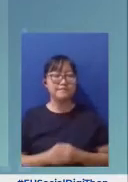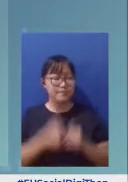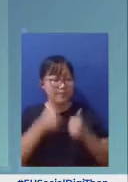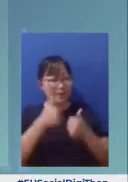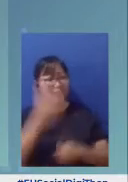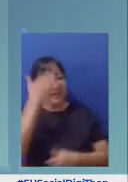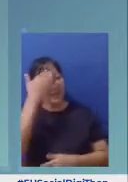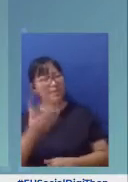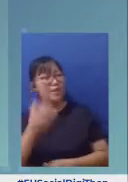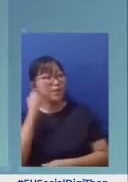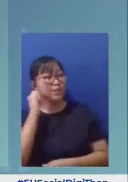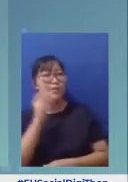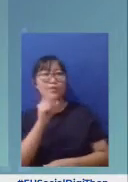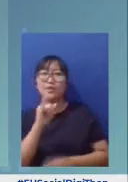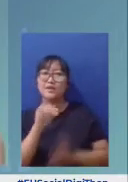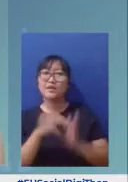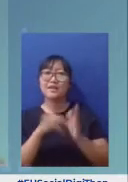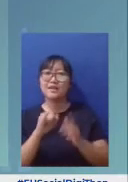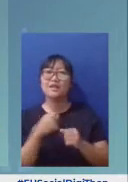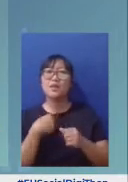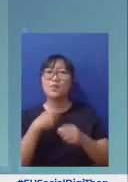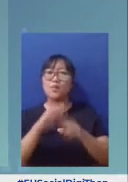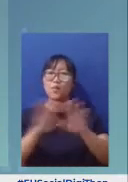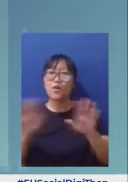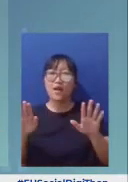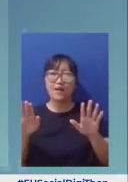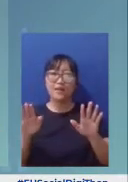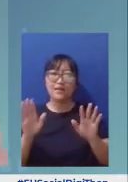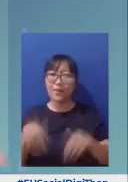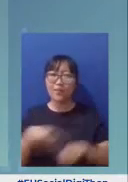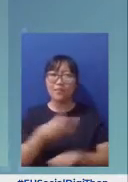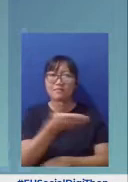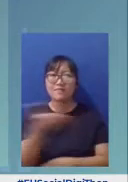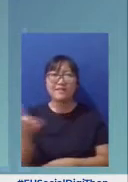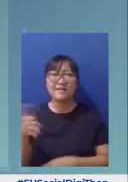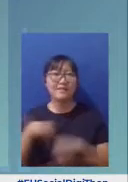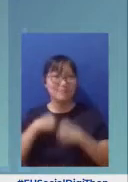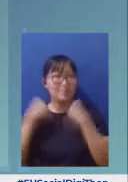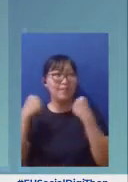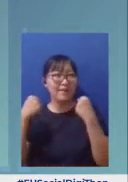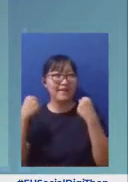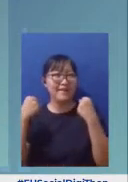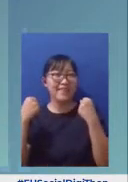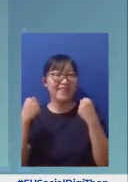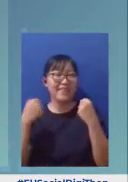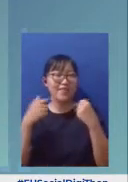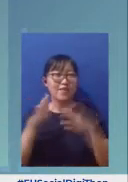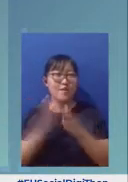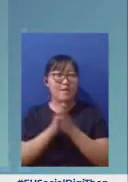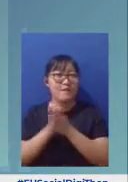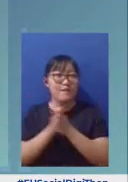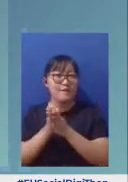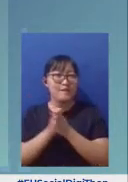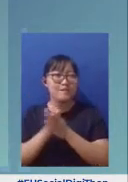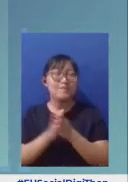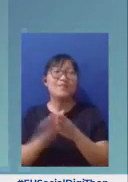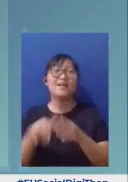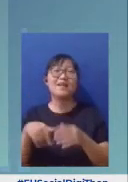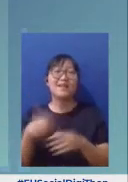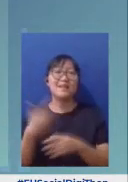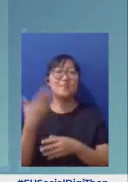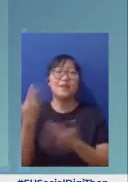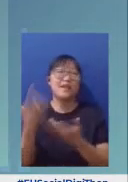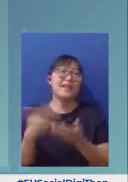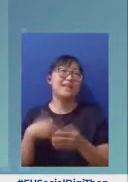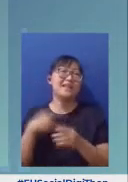pembuka acaranya nih. Ini langsung jadi semangat nih Ibu. Jadi kayak udah dipanasin gitu ya. Tinggal nanti bensinnya dikomporin ya sama dua narasumber kita